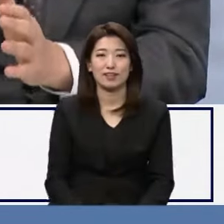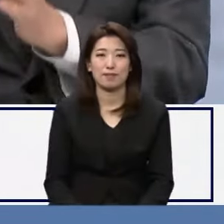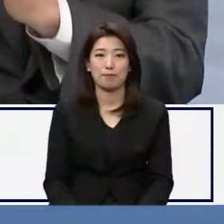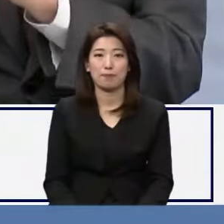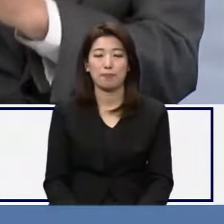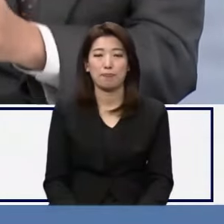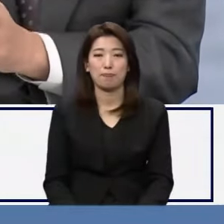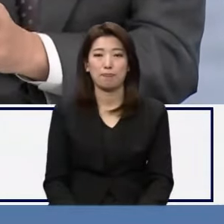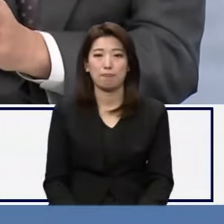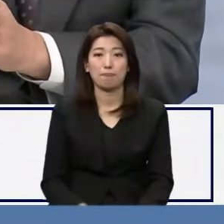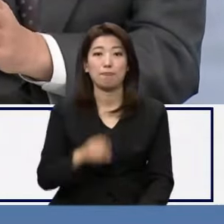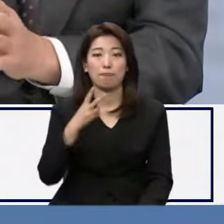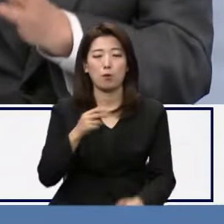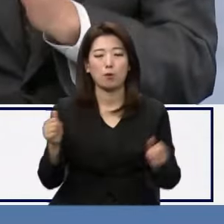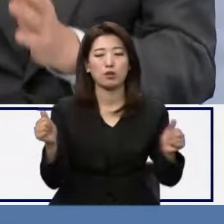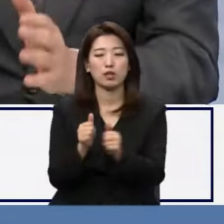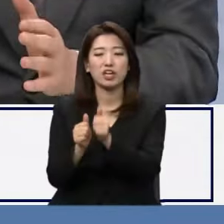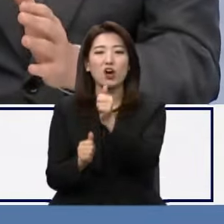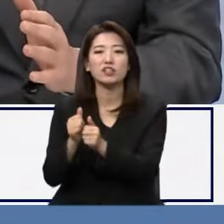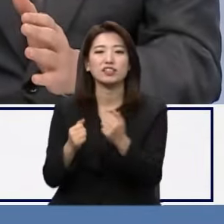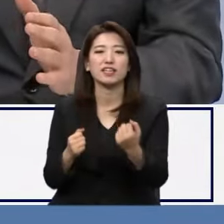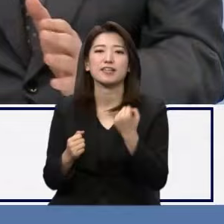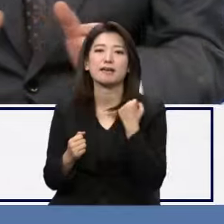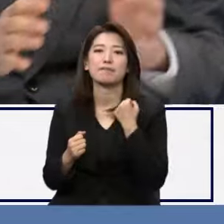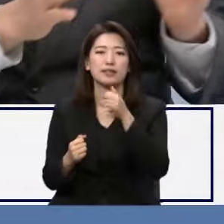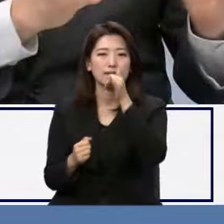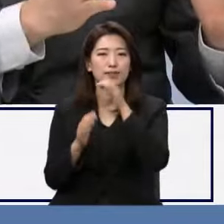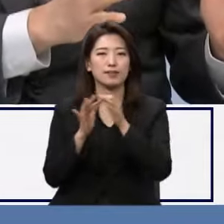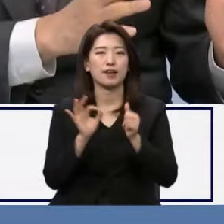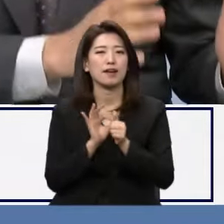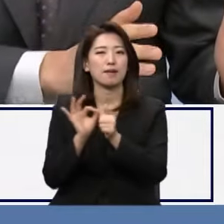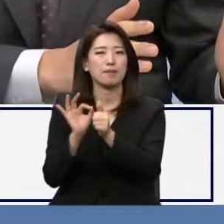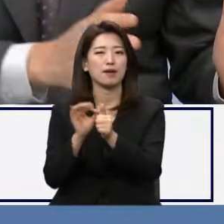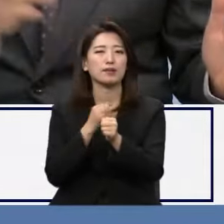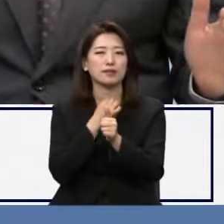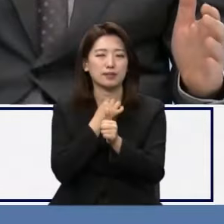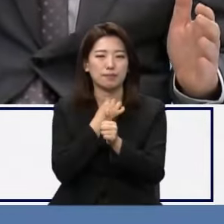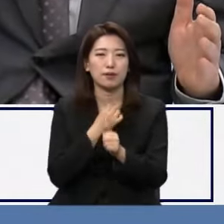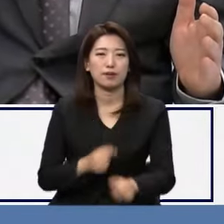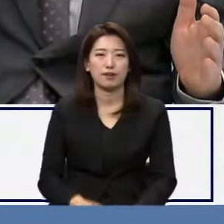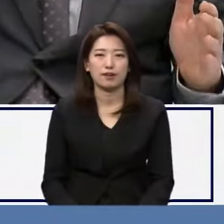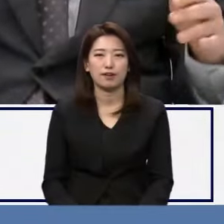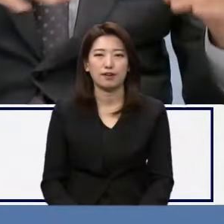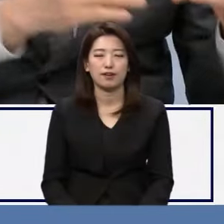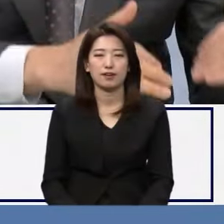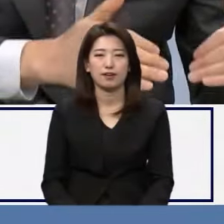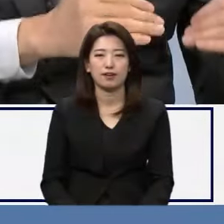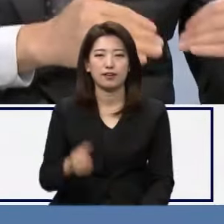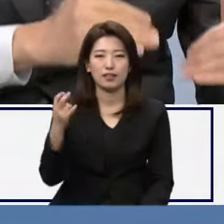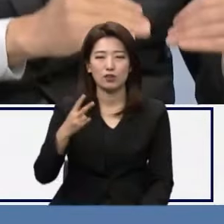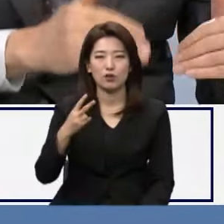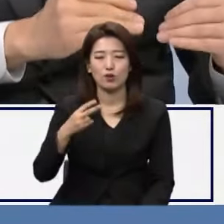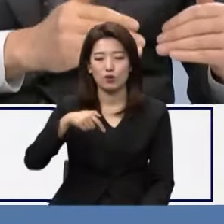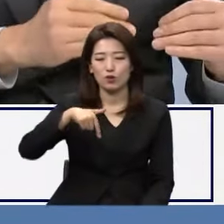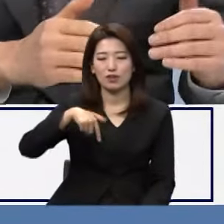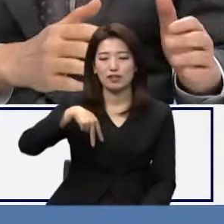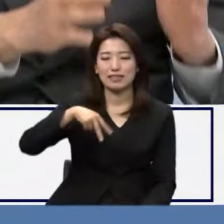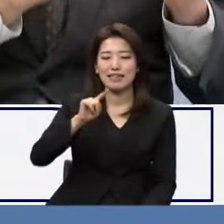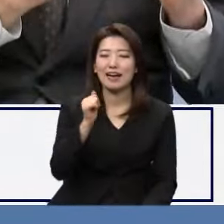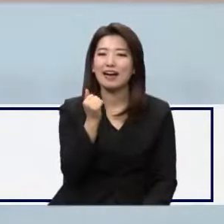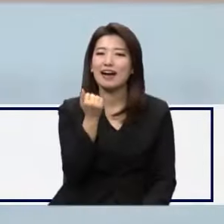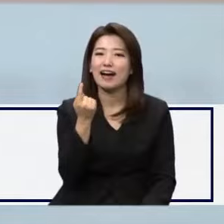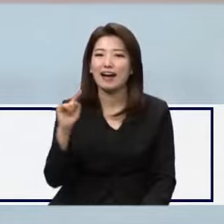갖고 지금 뭔가 하겠다는 거거든요 거에서 나온 이야기가 지금 을에 있는 지금 낙동 벨트에 맨 끝부분에 지금 놓여